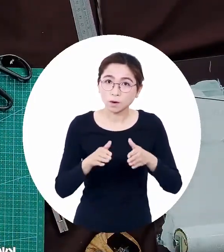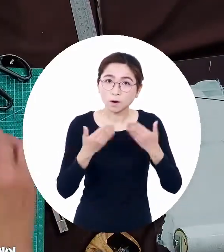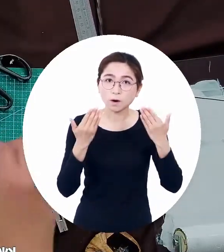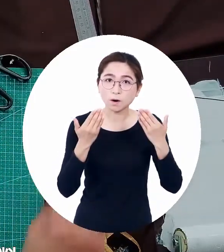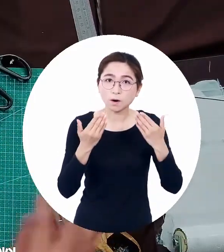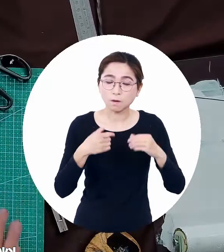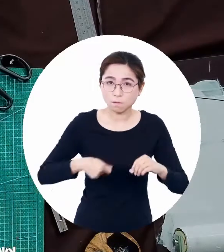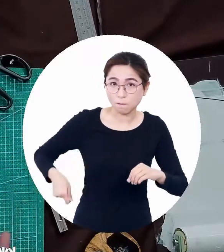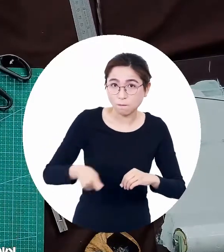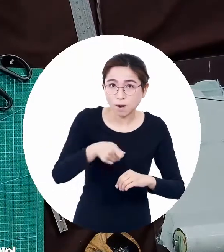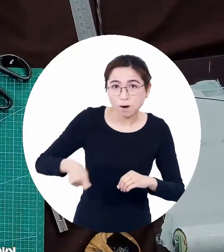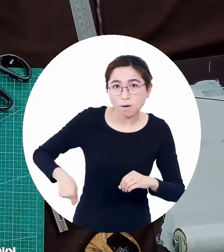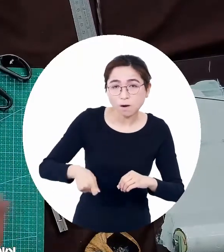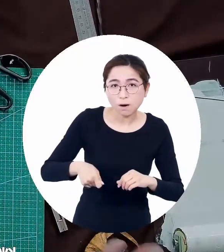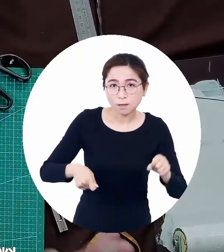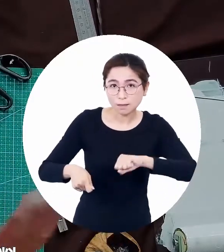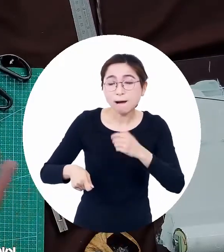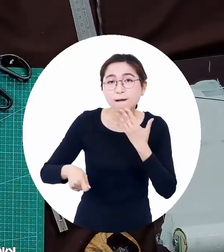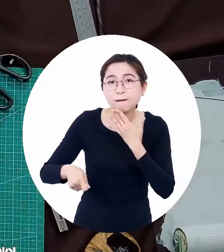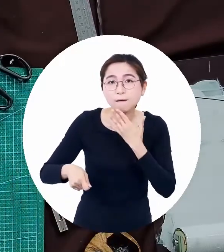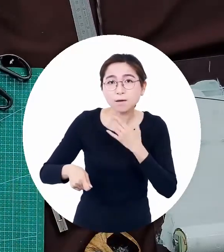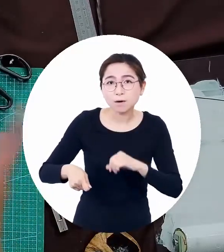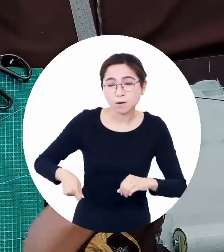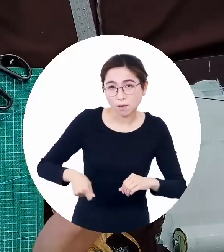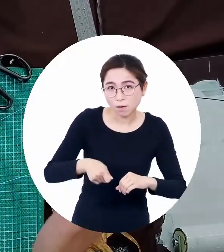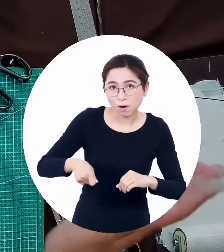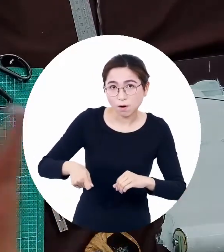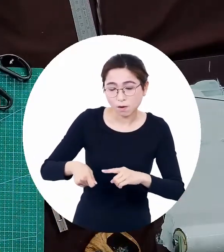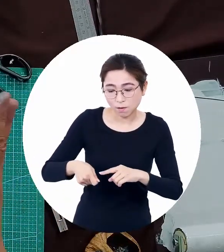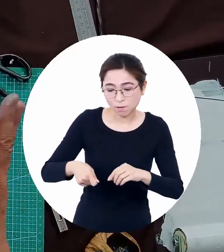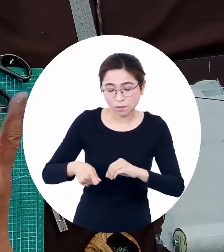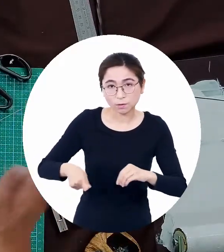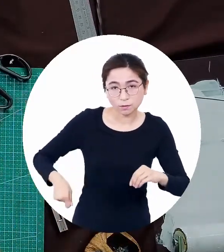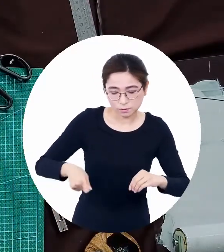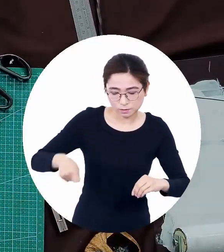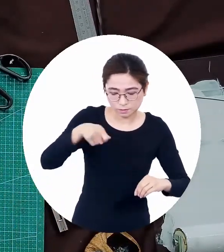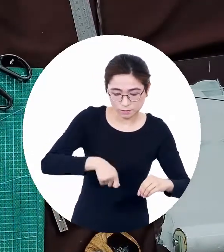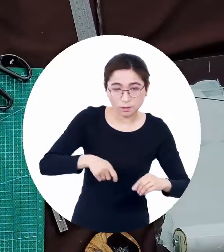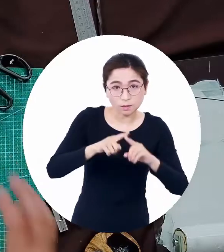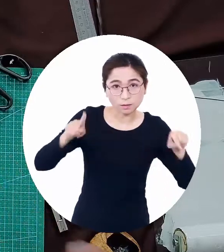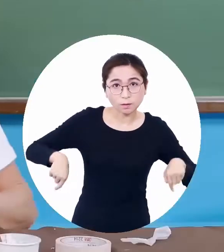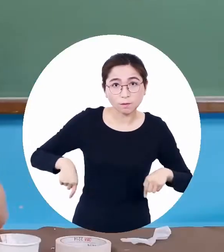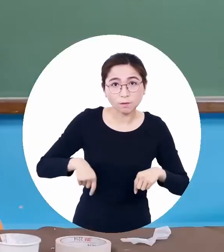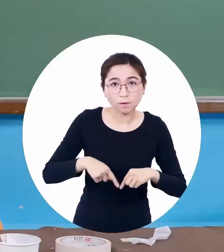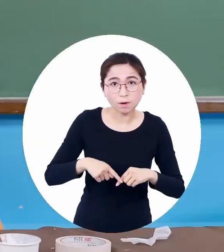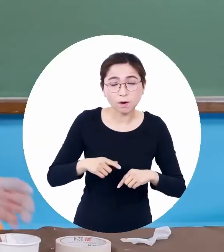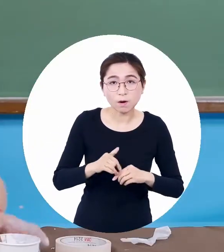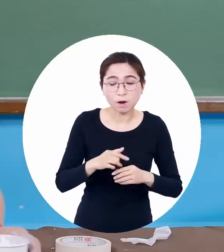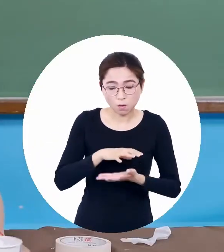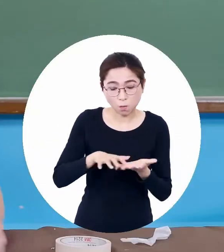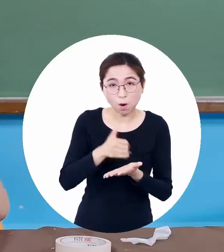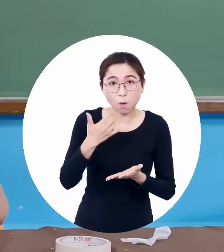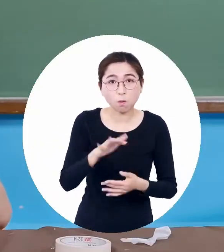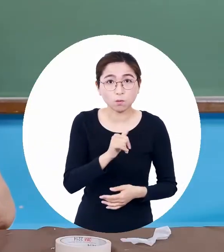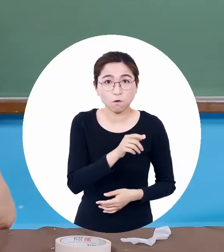咁啊開始咧就用墨碌上墨，上墨我哋就轉移嗰墨上去張紙嗰度啦。咁啊開始我哋